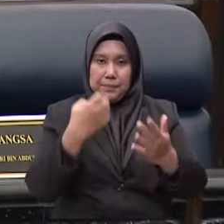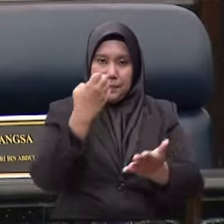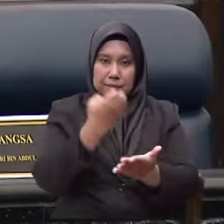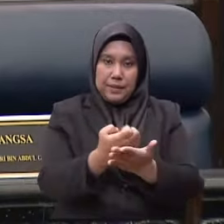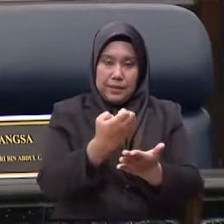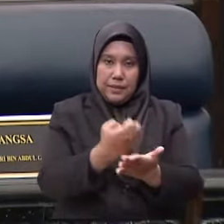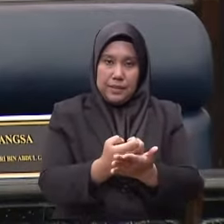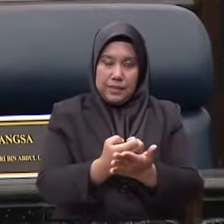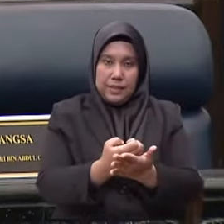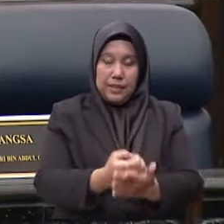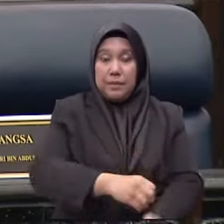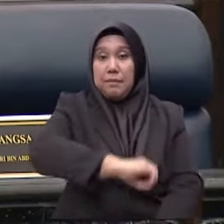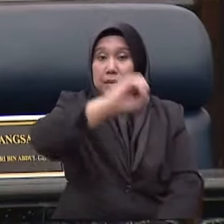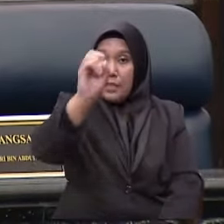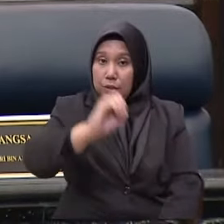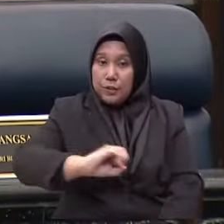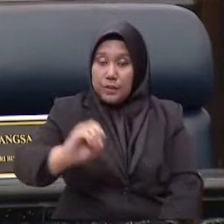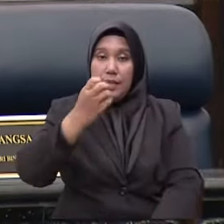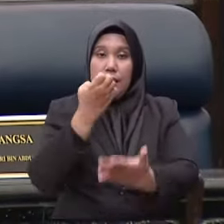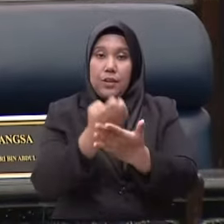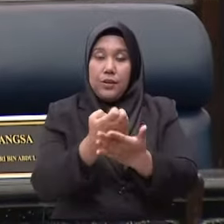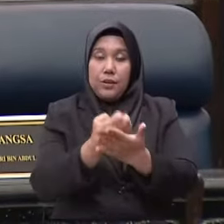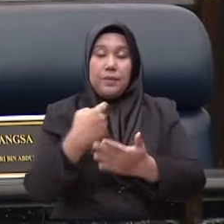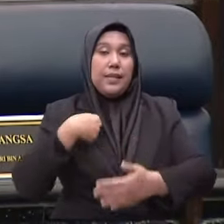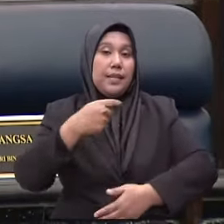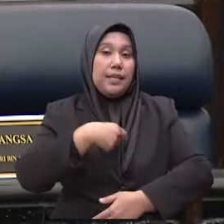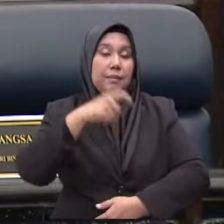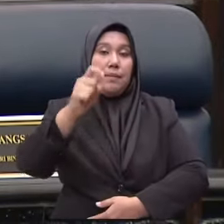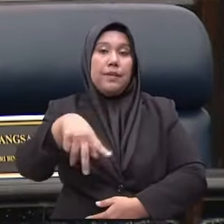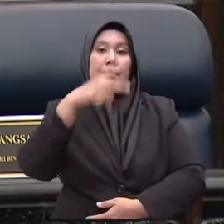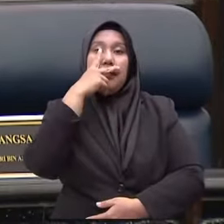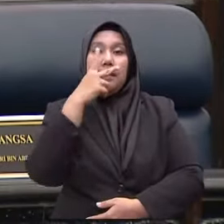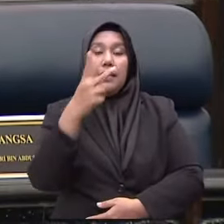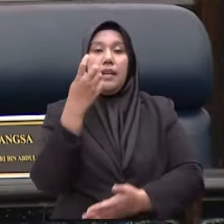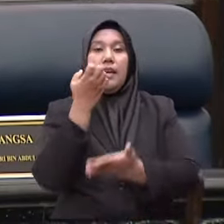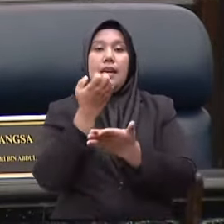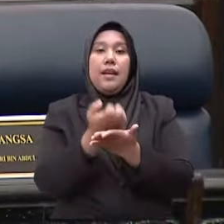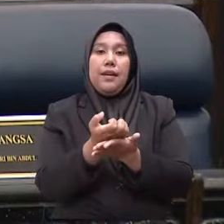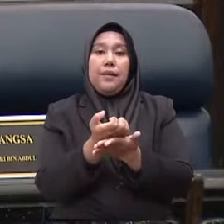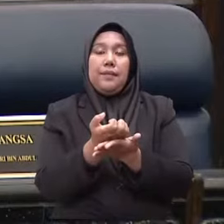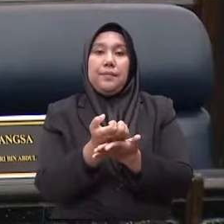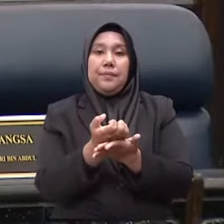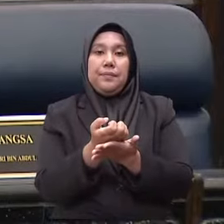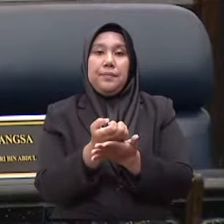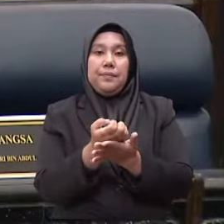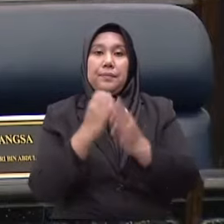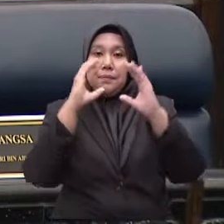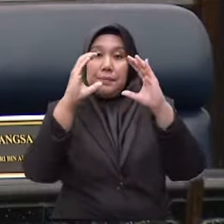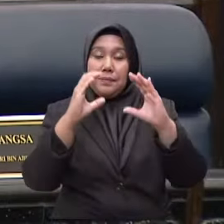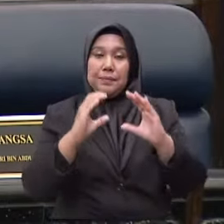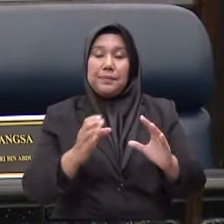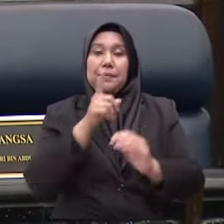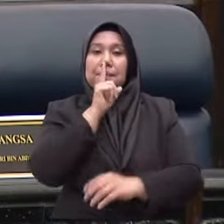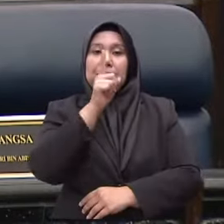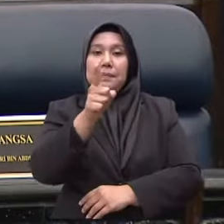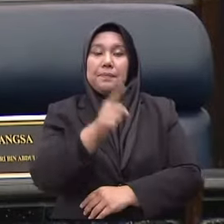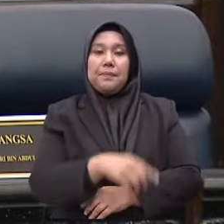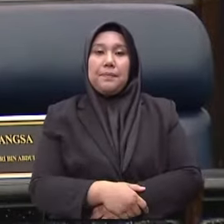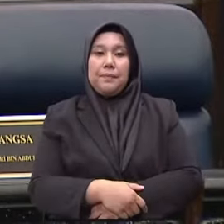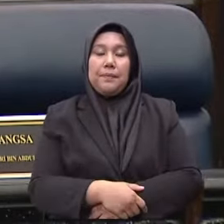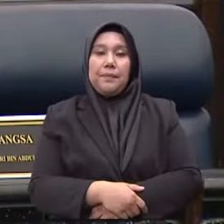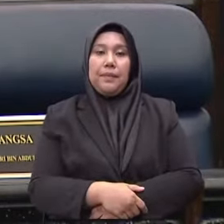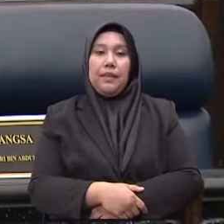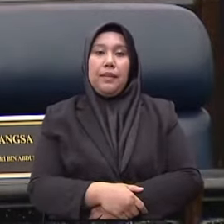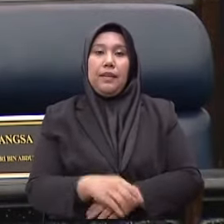persentage ekonomi ini kita mestilah melihat ekonomi ini secara mutlak sebagai